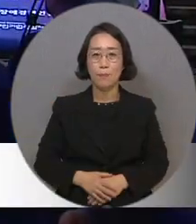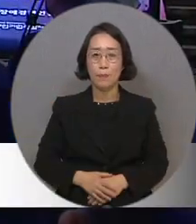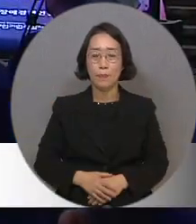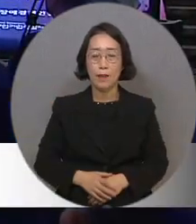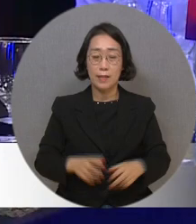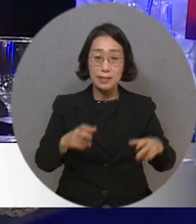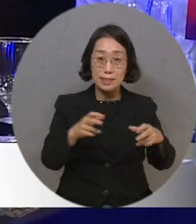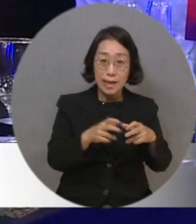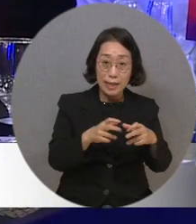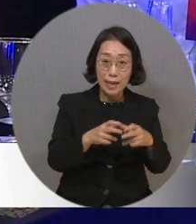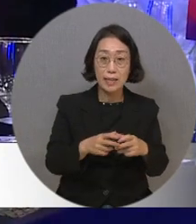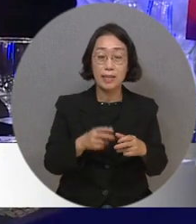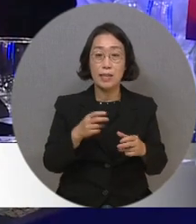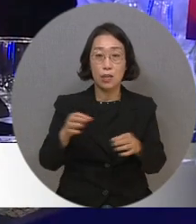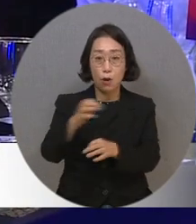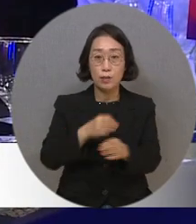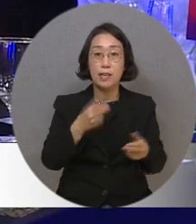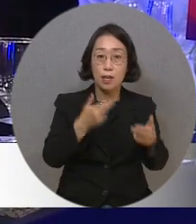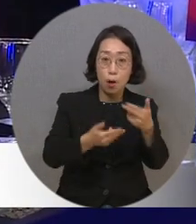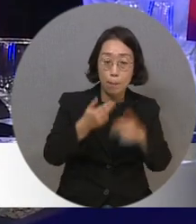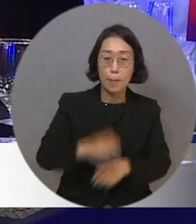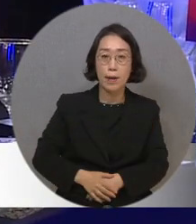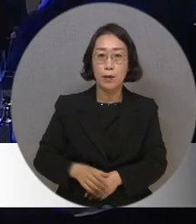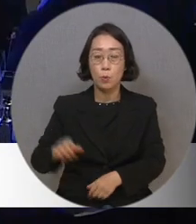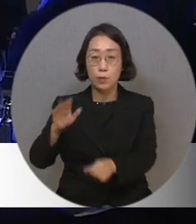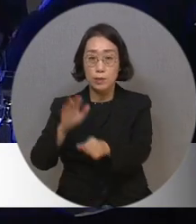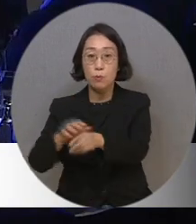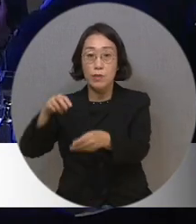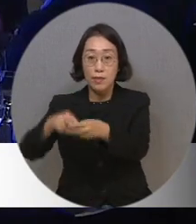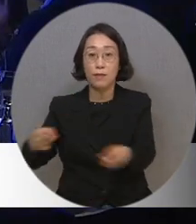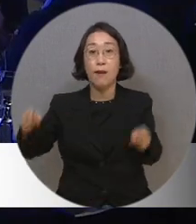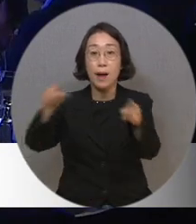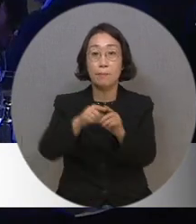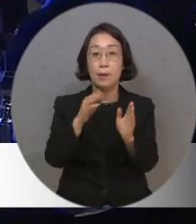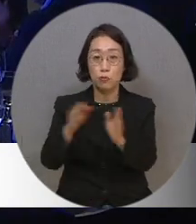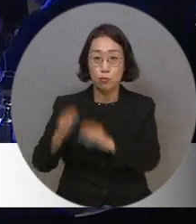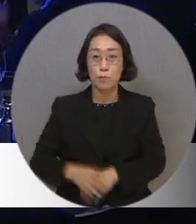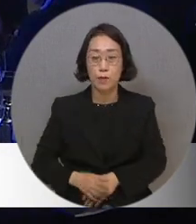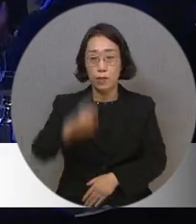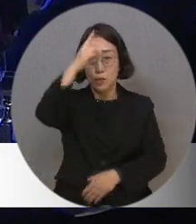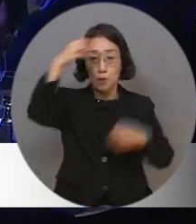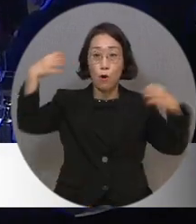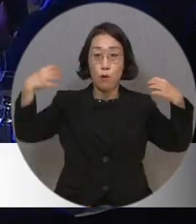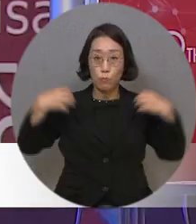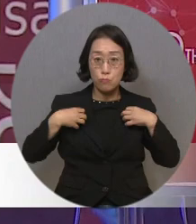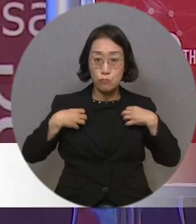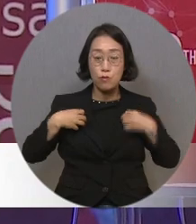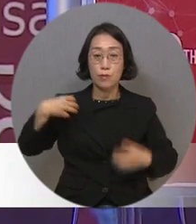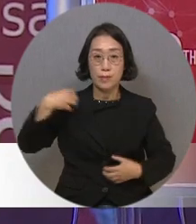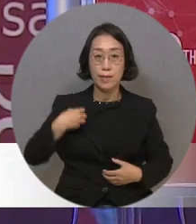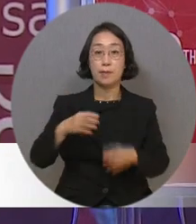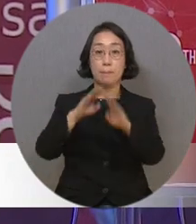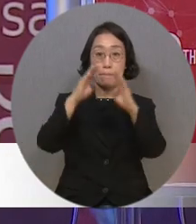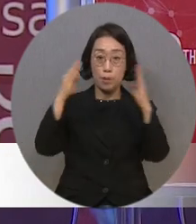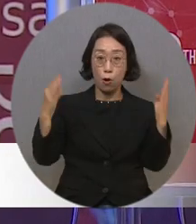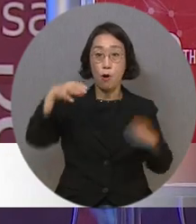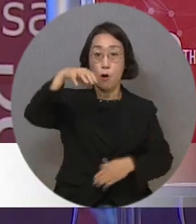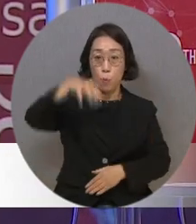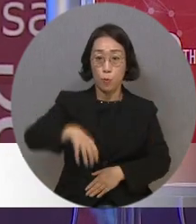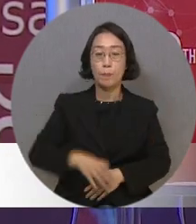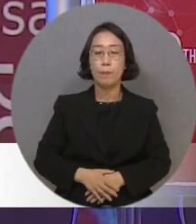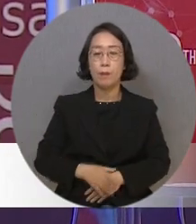한국장애경제인협회와 장애인기업종합지원센터가 공동 주관하고 중소벤처기업부가 주최하는 이 대회는 장애인